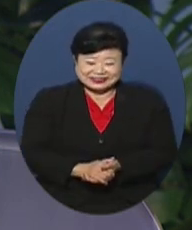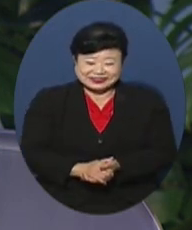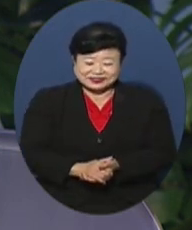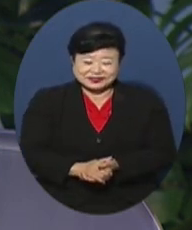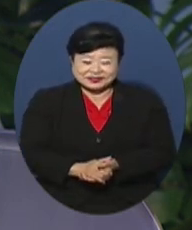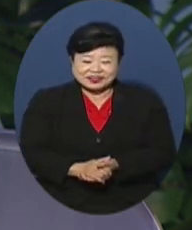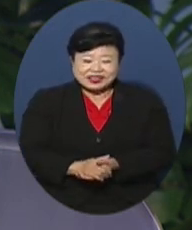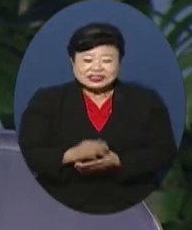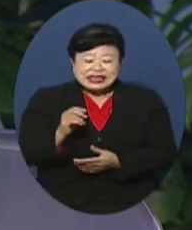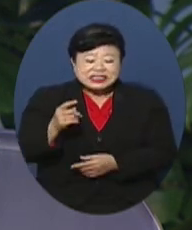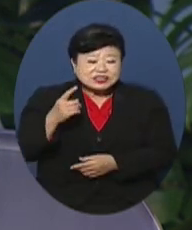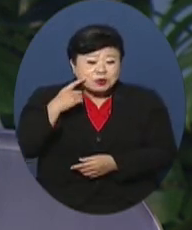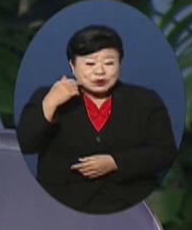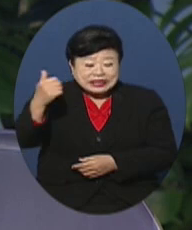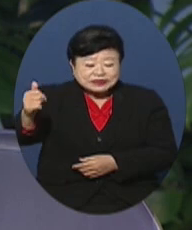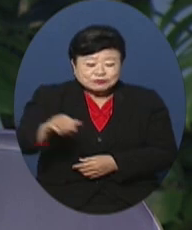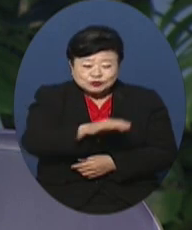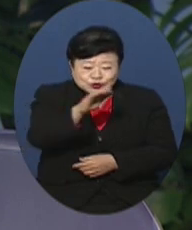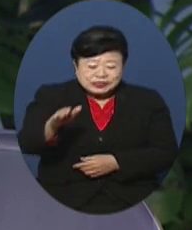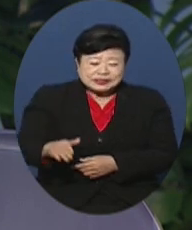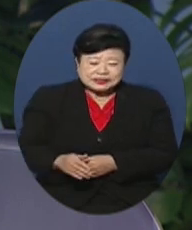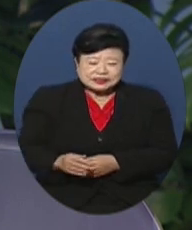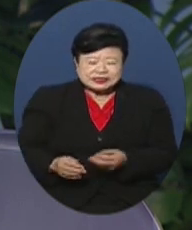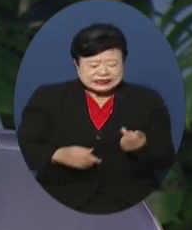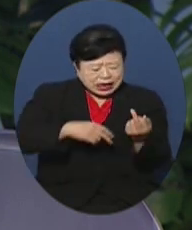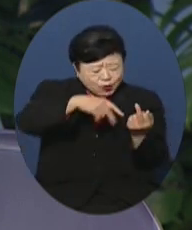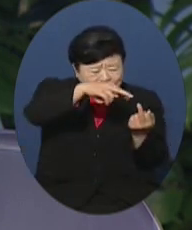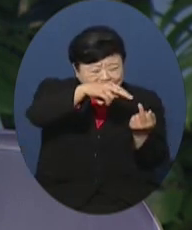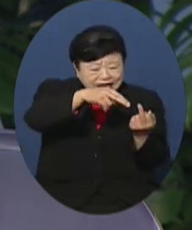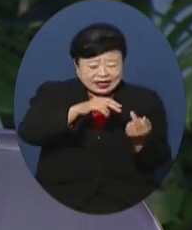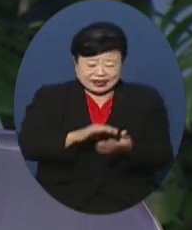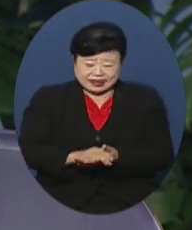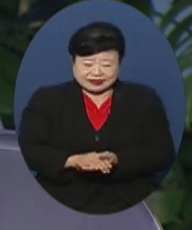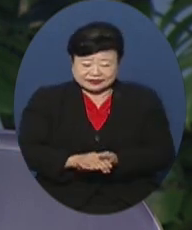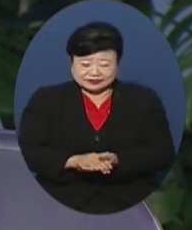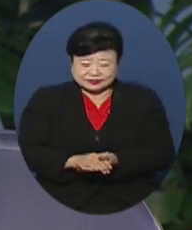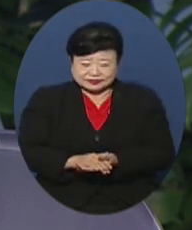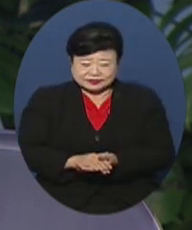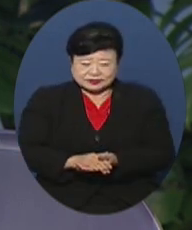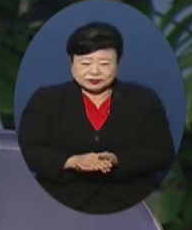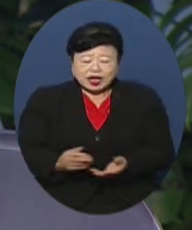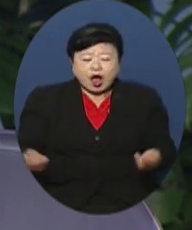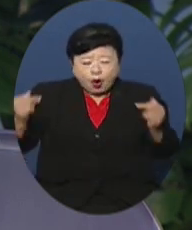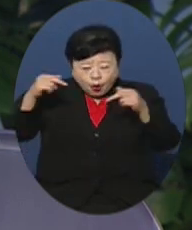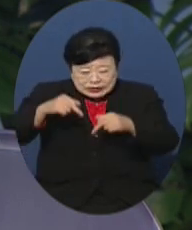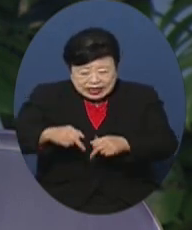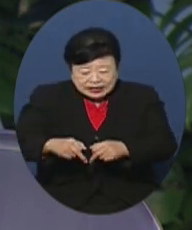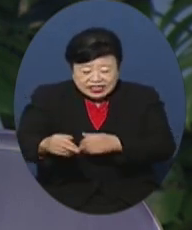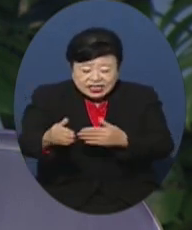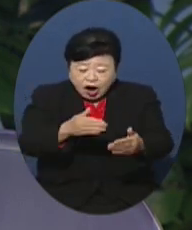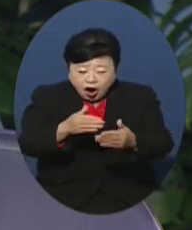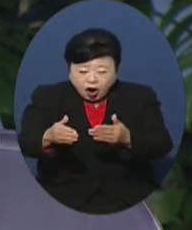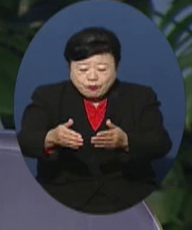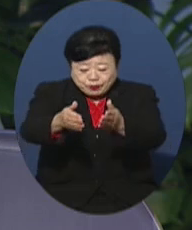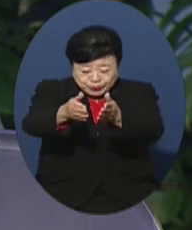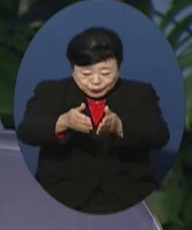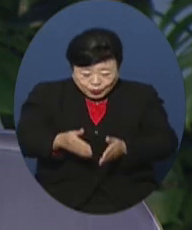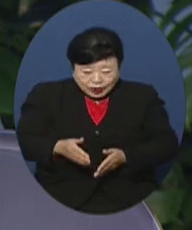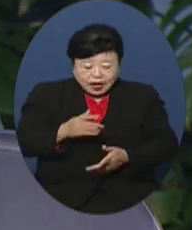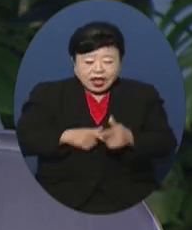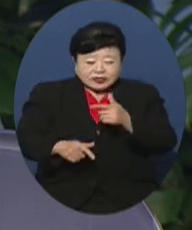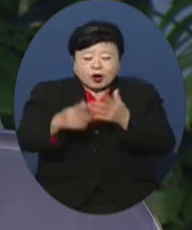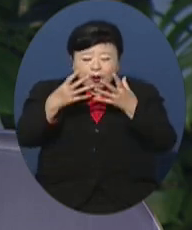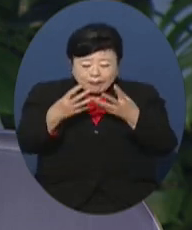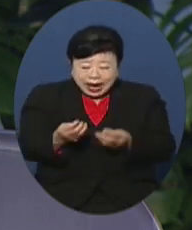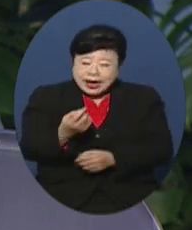찰스 스탠리 목사는 우리는 산꼭대기의 경험보다 골짜기의 경험을 통해 더 많은